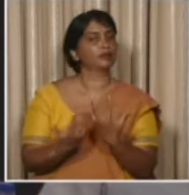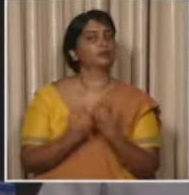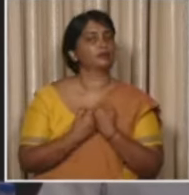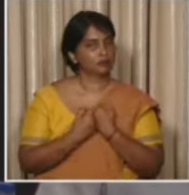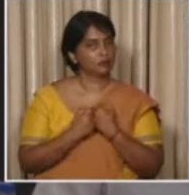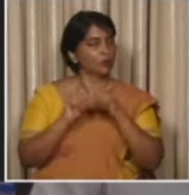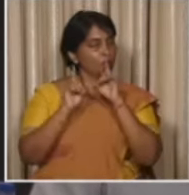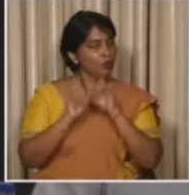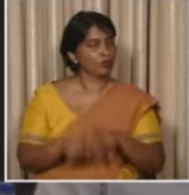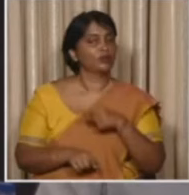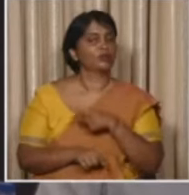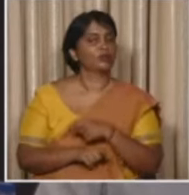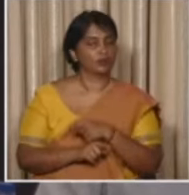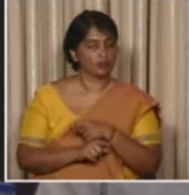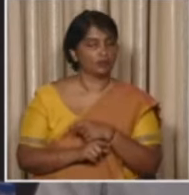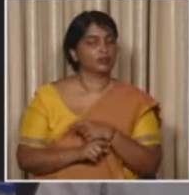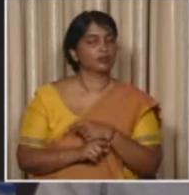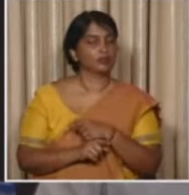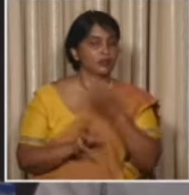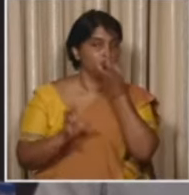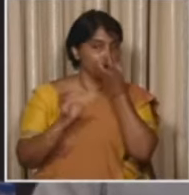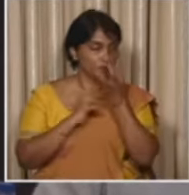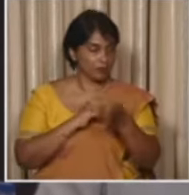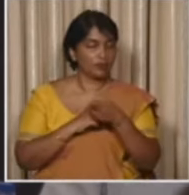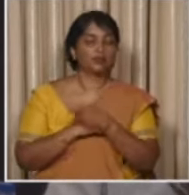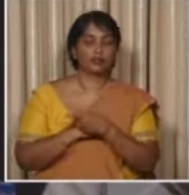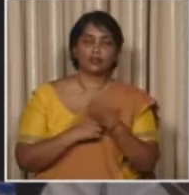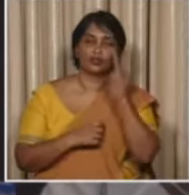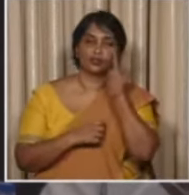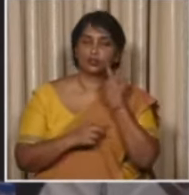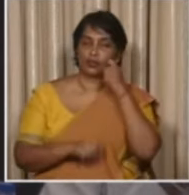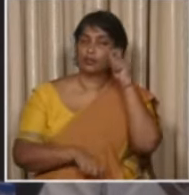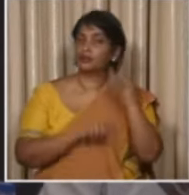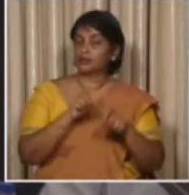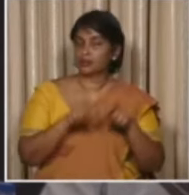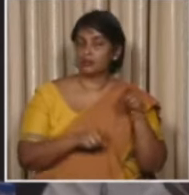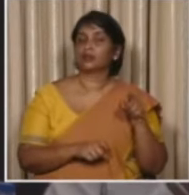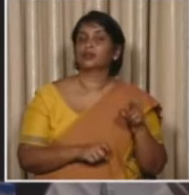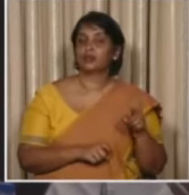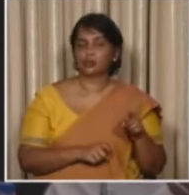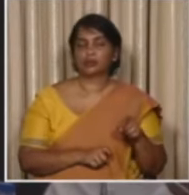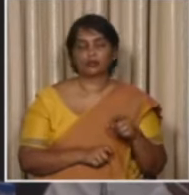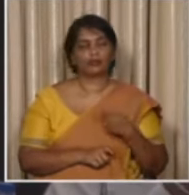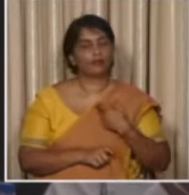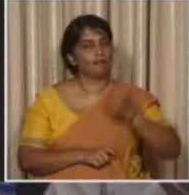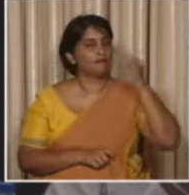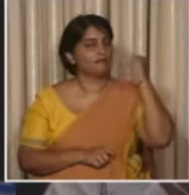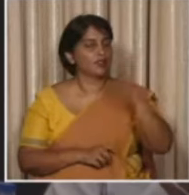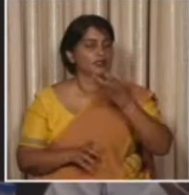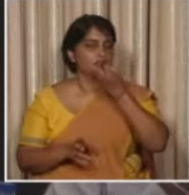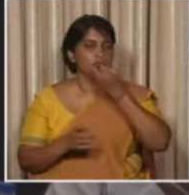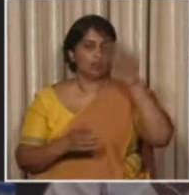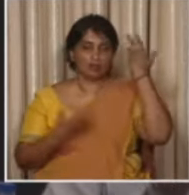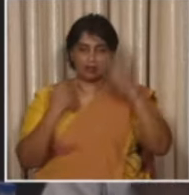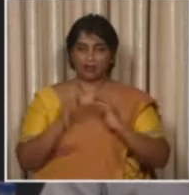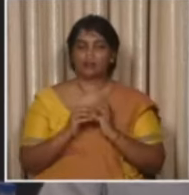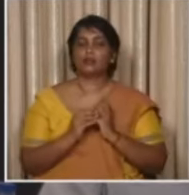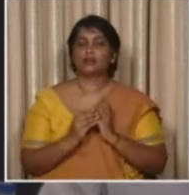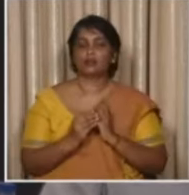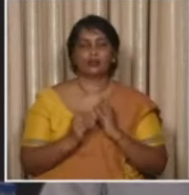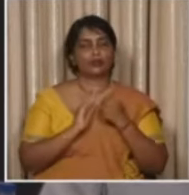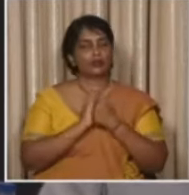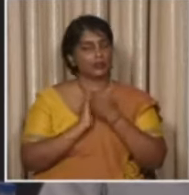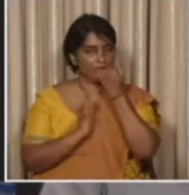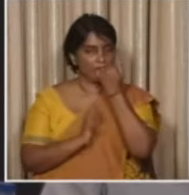වෙලා තමයි මේ ප්‍රහාරය අපේ අහිංසක මිනිස්සුට එල්ල කරලා මරලා දැම්මේ. එතකොට ගරු